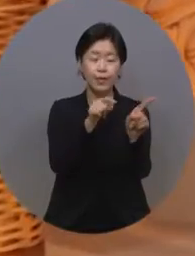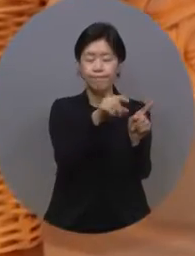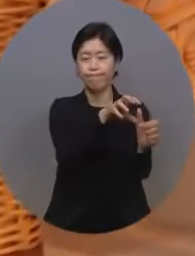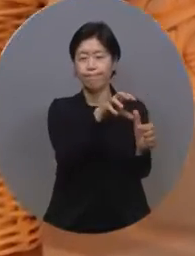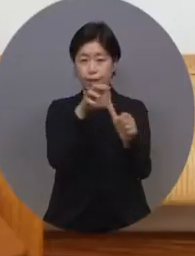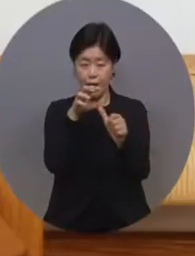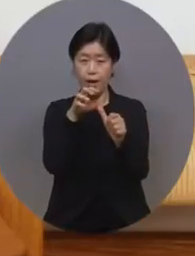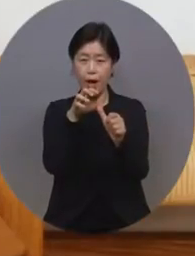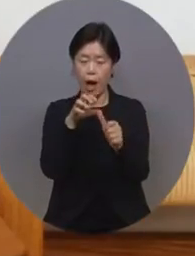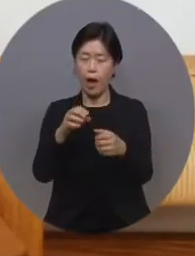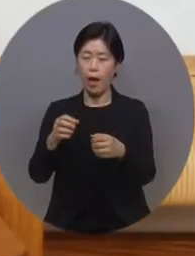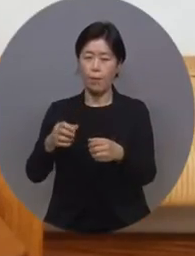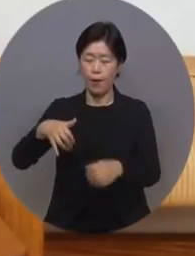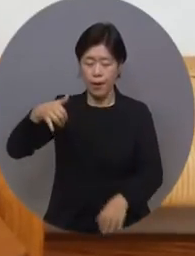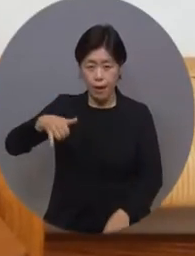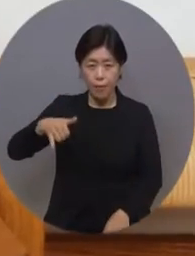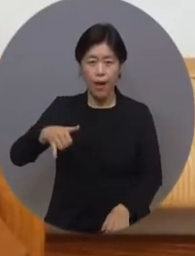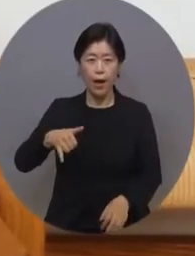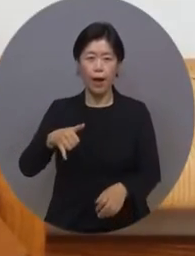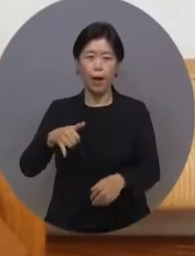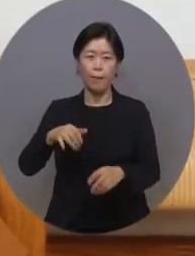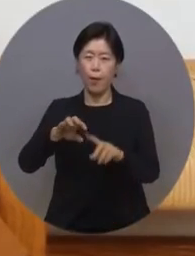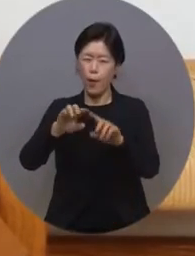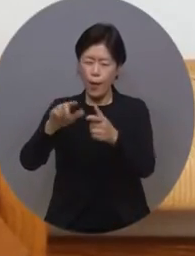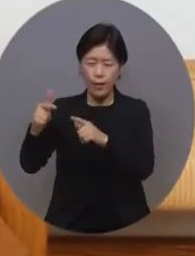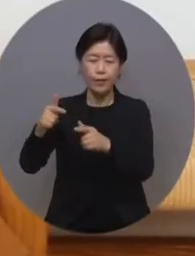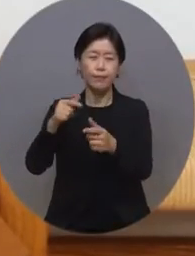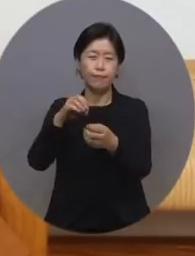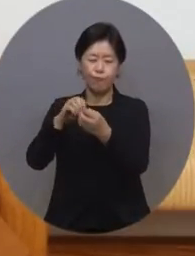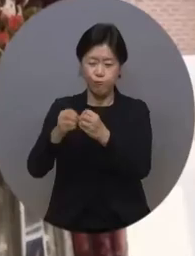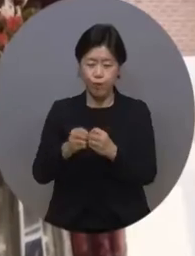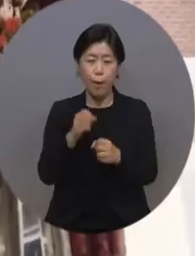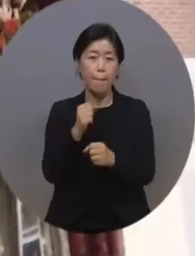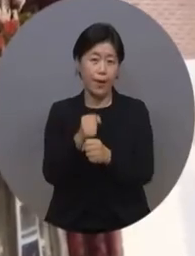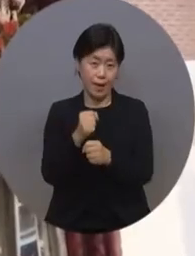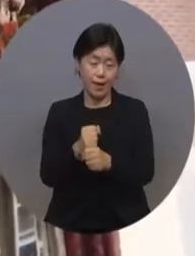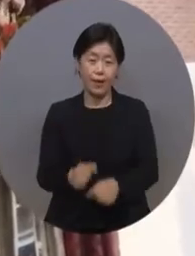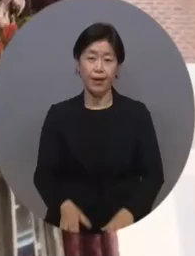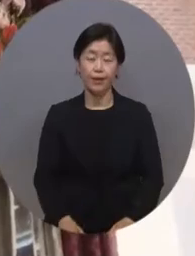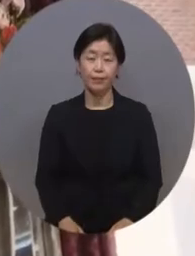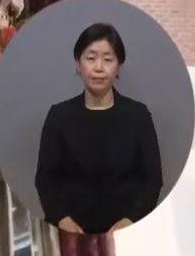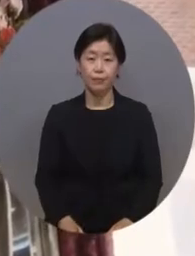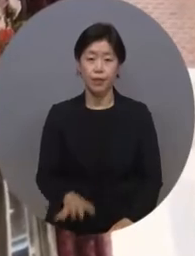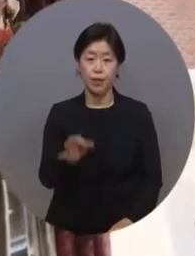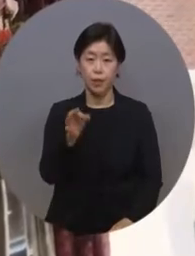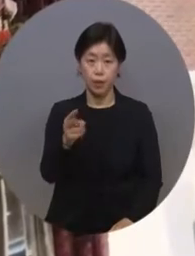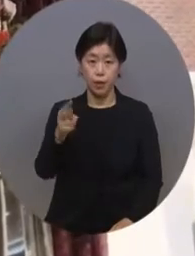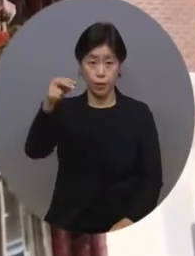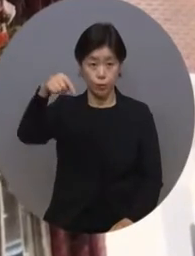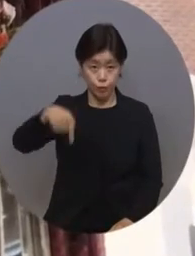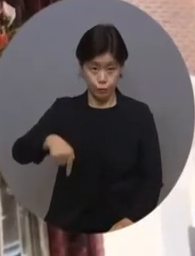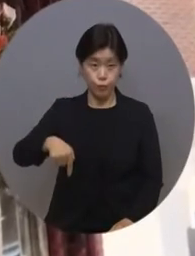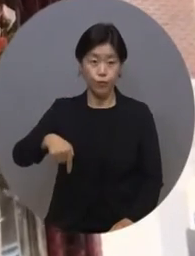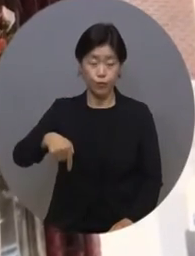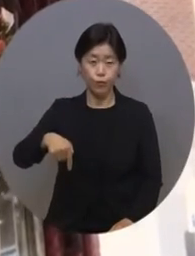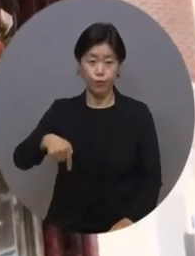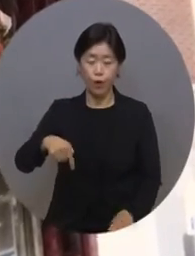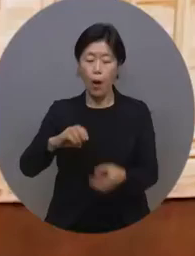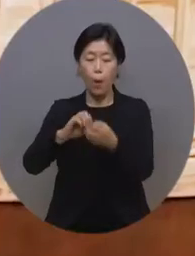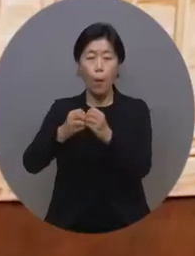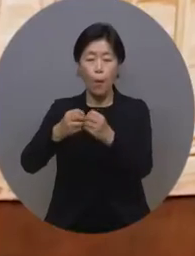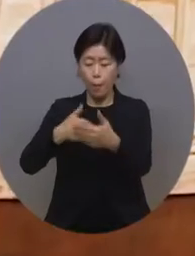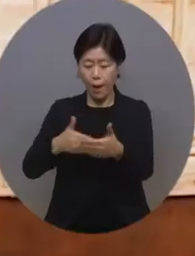등 여러 생활용품을 만드는 수공예를 말합니다. 여수에 위치한 그녀의 라탄